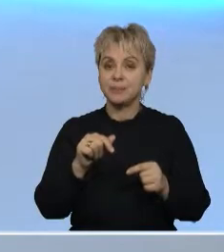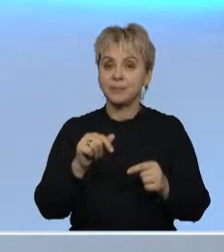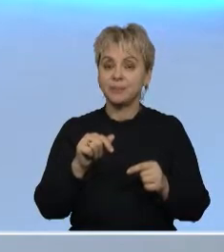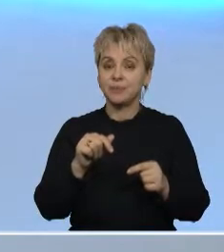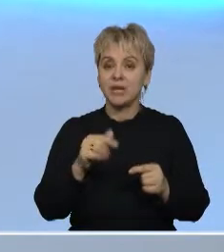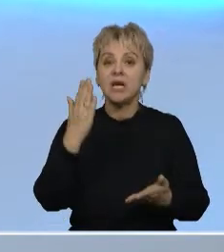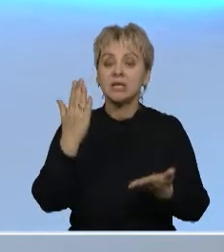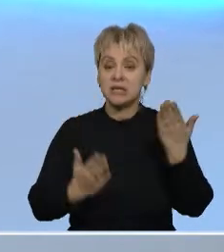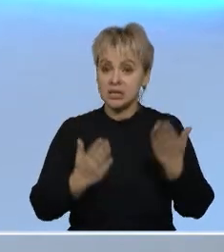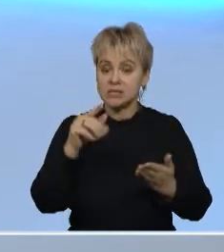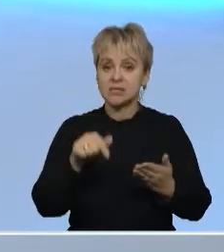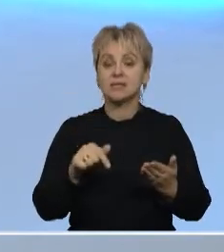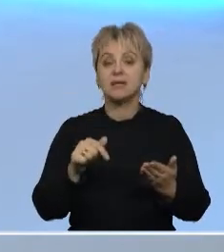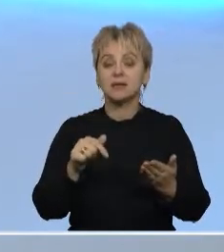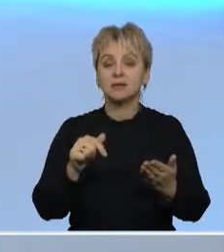есть если